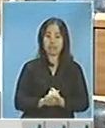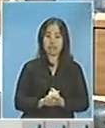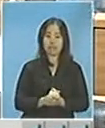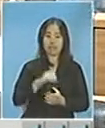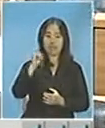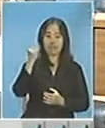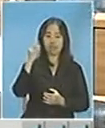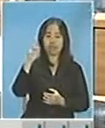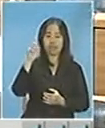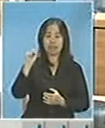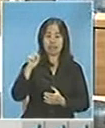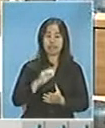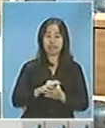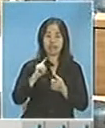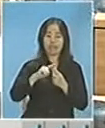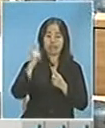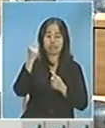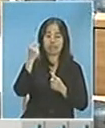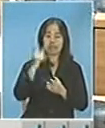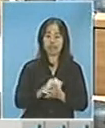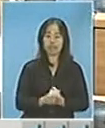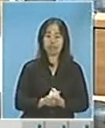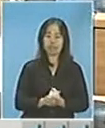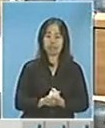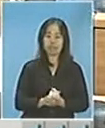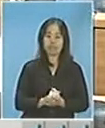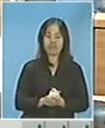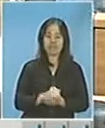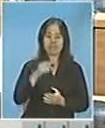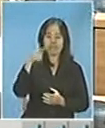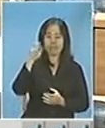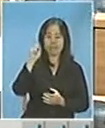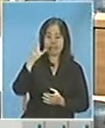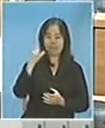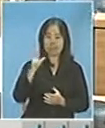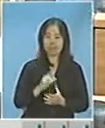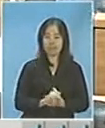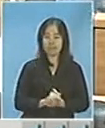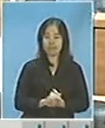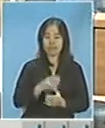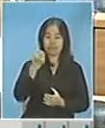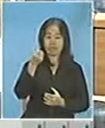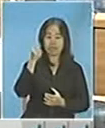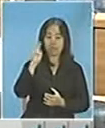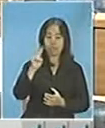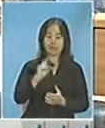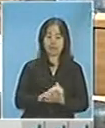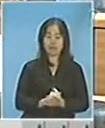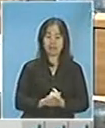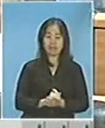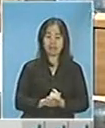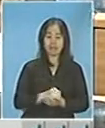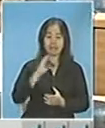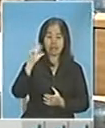สารผาสุข11ร้อยตรีเอกดร.ปุรชัยเปี่ยมสมบูรณ์12ดร.ชัยวั